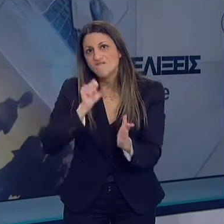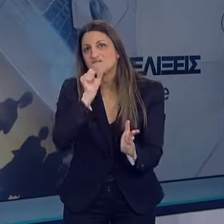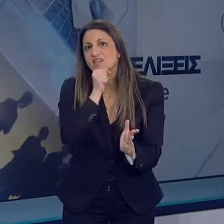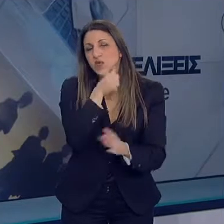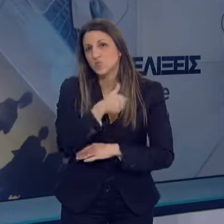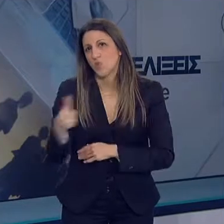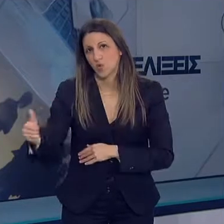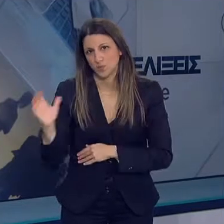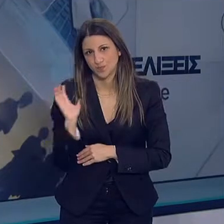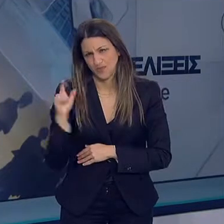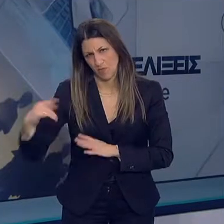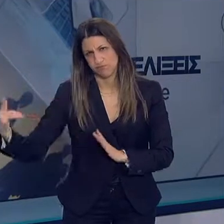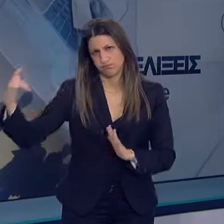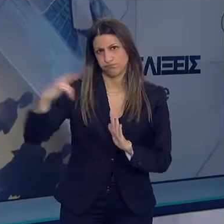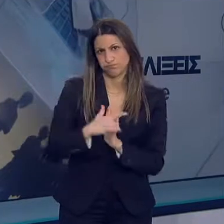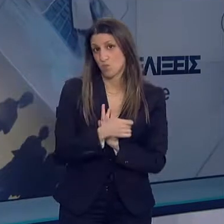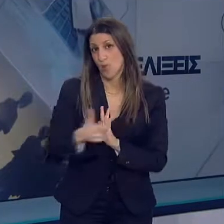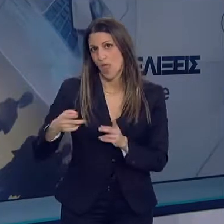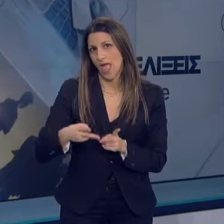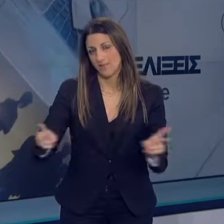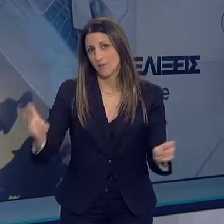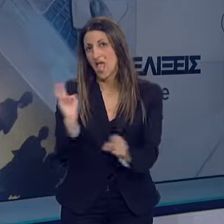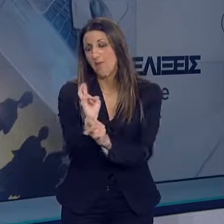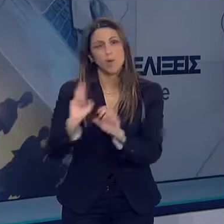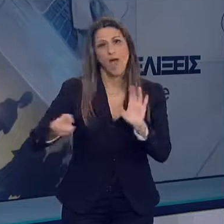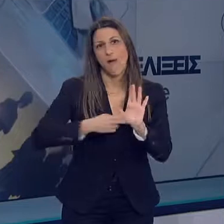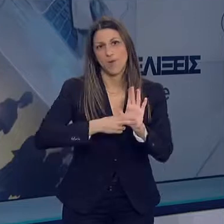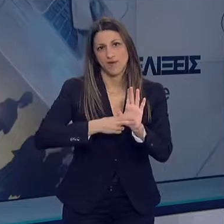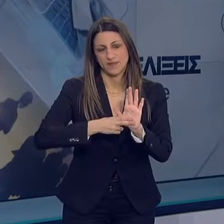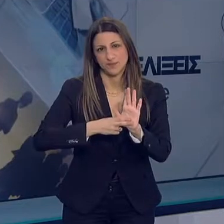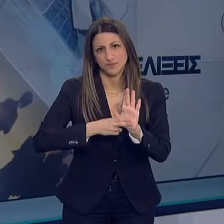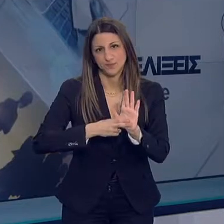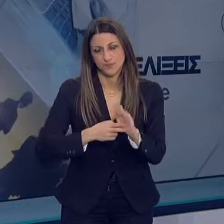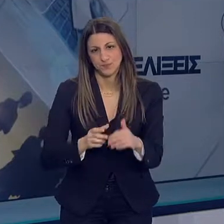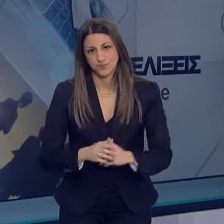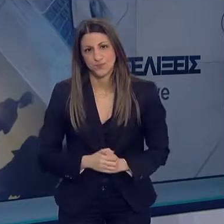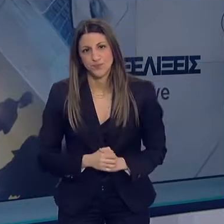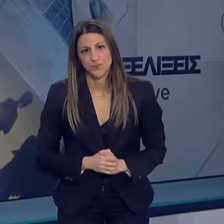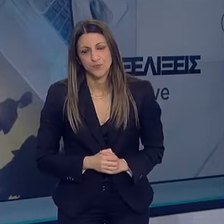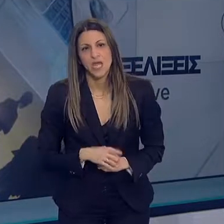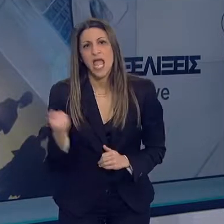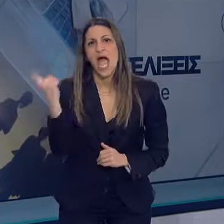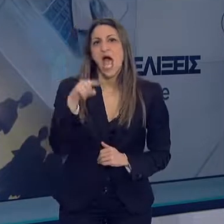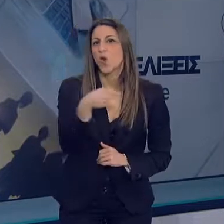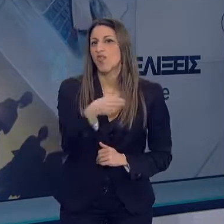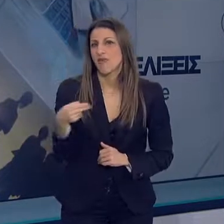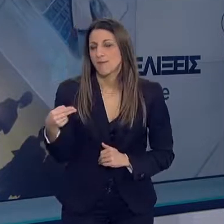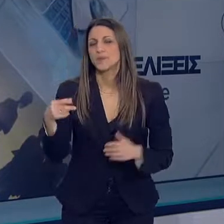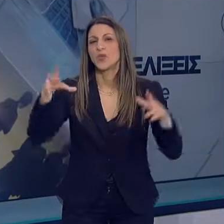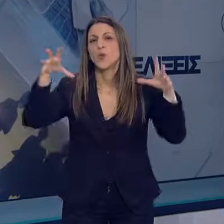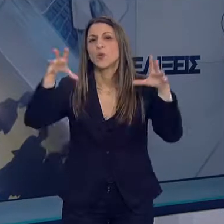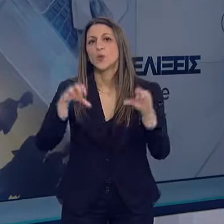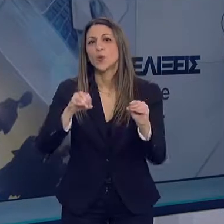Βενιζέλος. Στη συνέχεια, θα ήθελα να σας ενημερώσω για ένα ζήτημα που μας έχει απασχολήσει πολύ τις τελευταίες μέρες και που αφορά